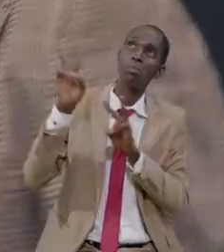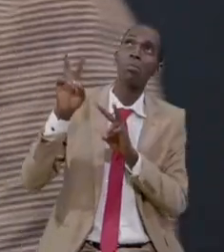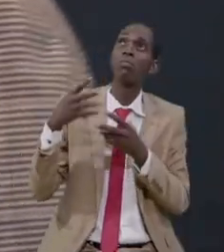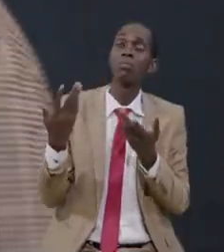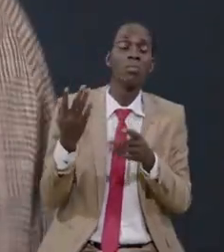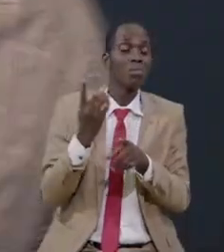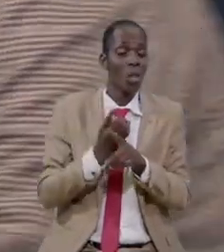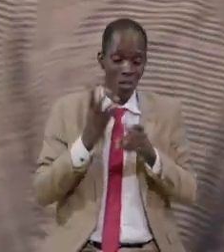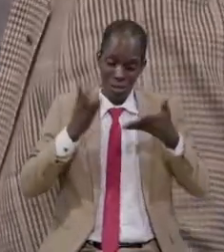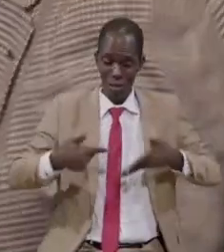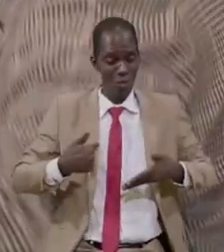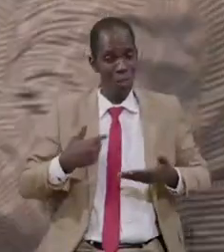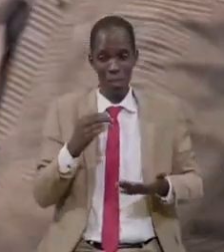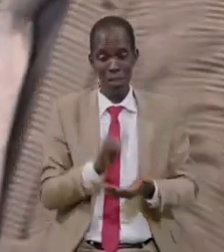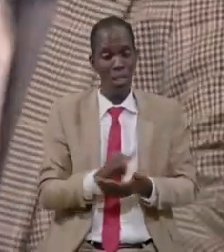Et c'est là où je suis.